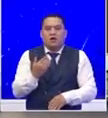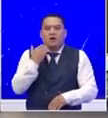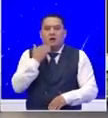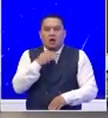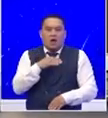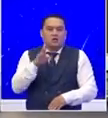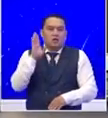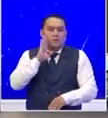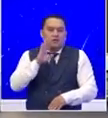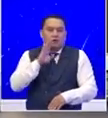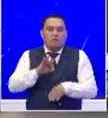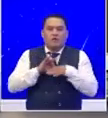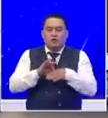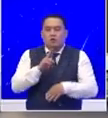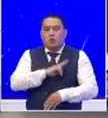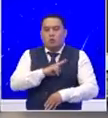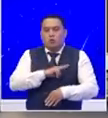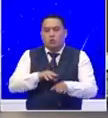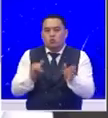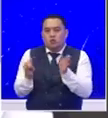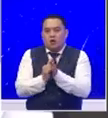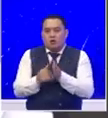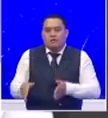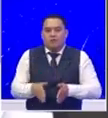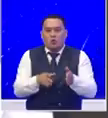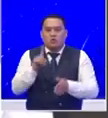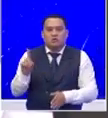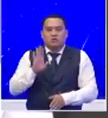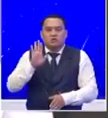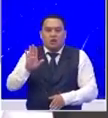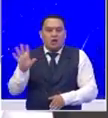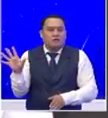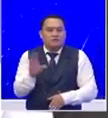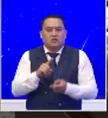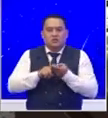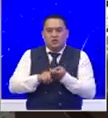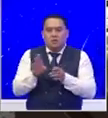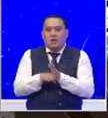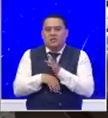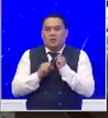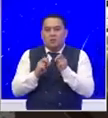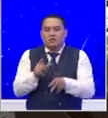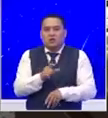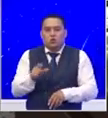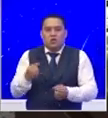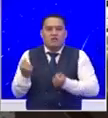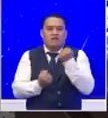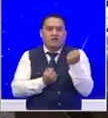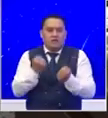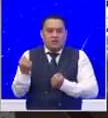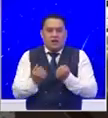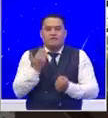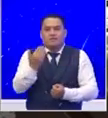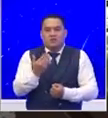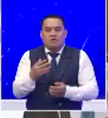Турлашева. От качества проводимой работы, установленных дорожных знаков и разметок, зависит безопасность пассажиров и водителей. Всего